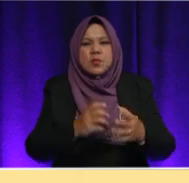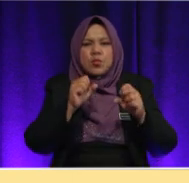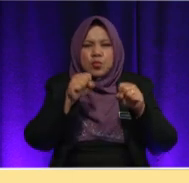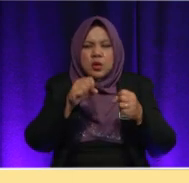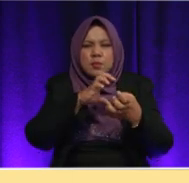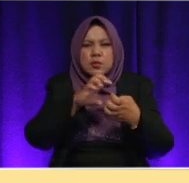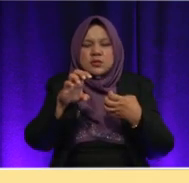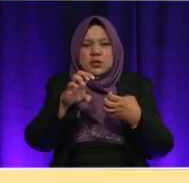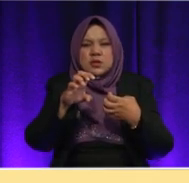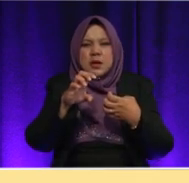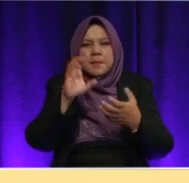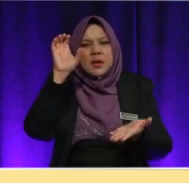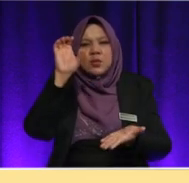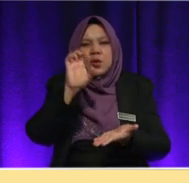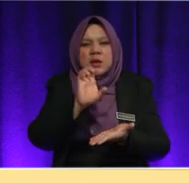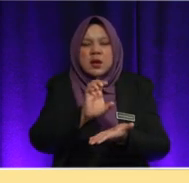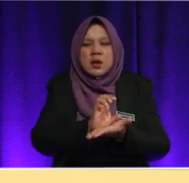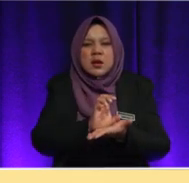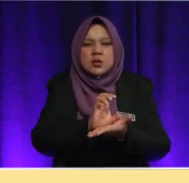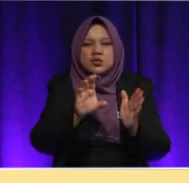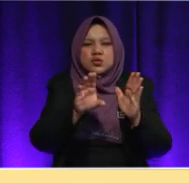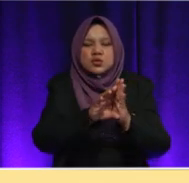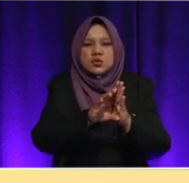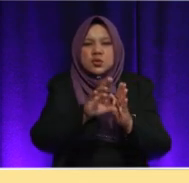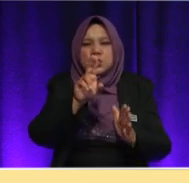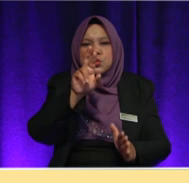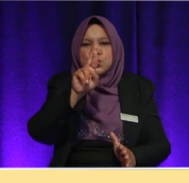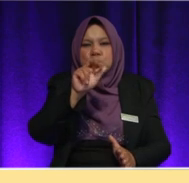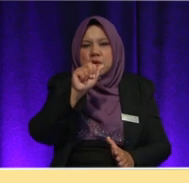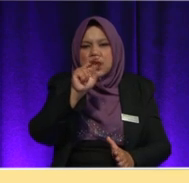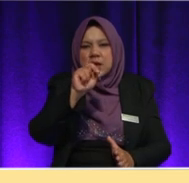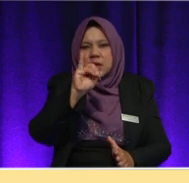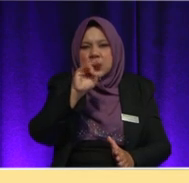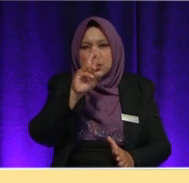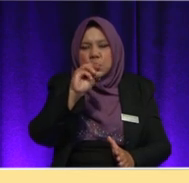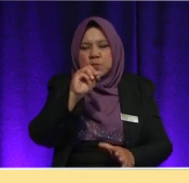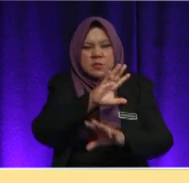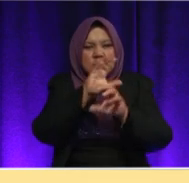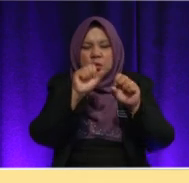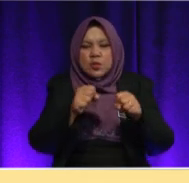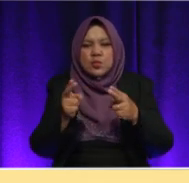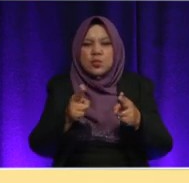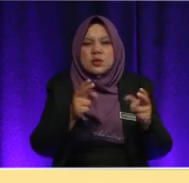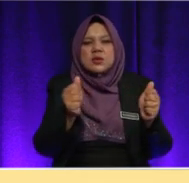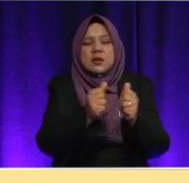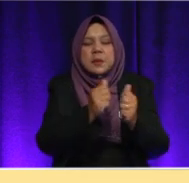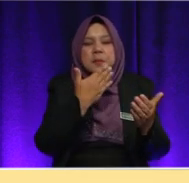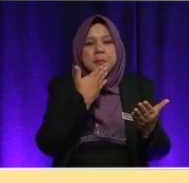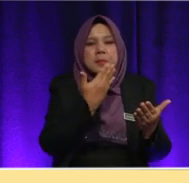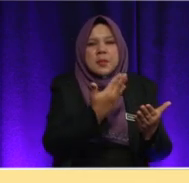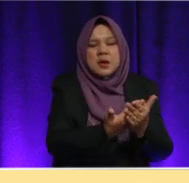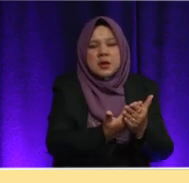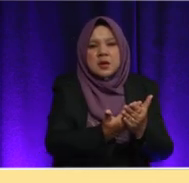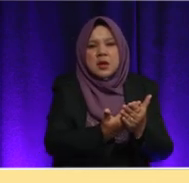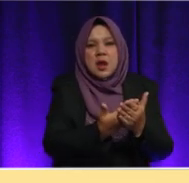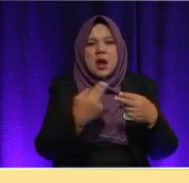apabila batu dan urenium tidak diurus dengan baik contohnya kemungkinan lain sumber hutan akan menyebabkan hewan